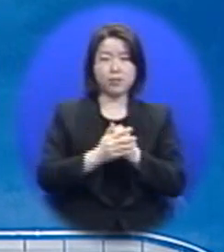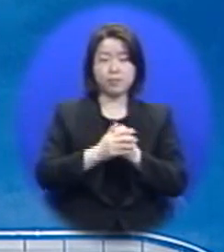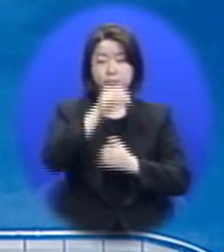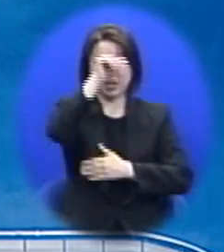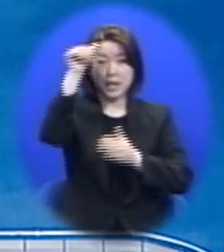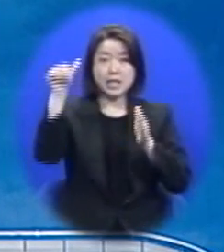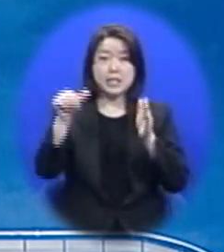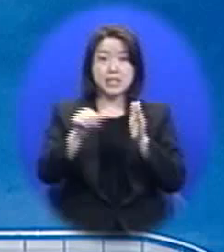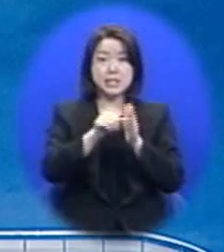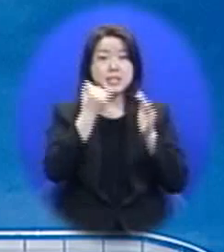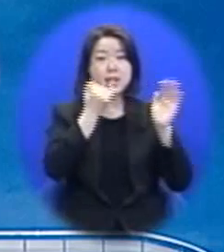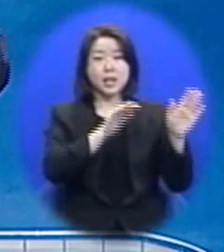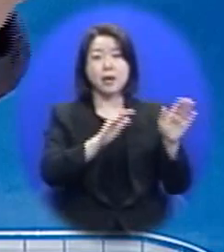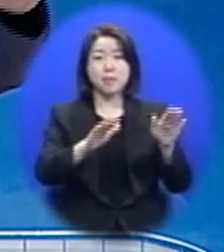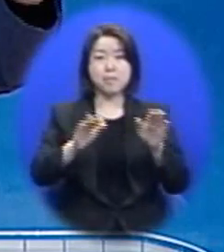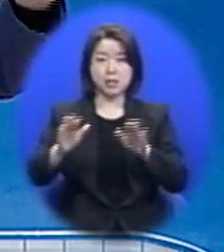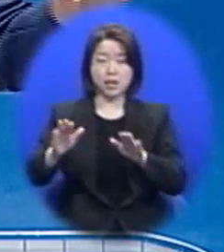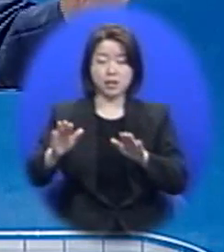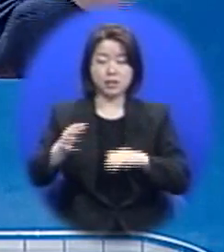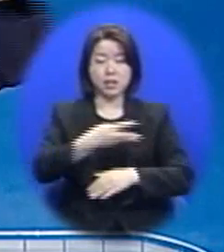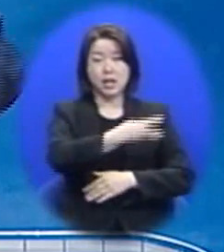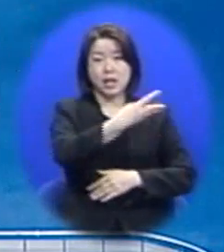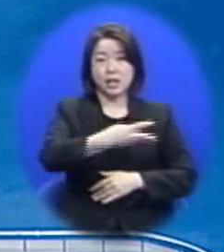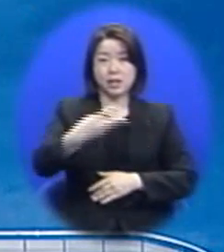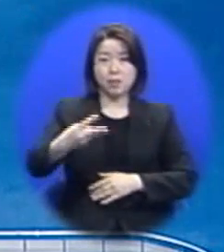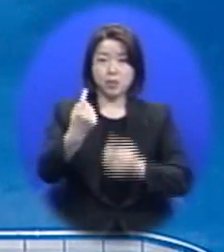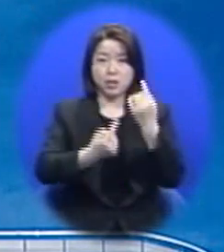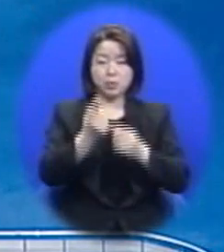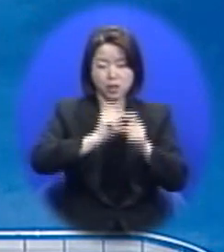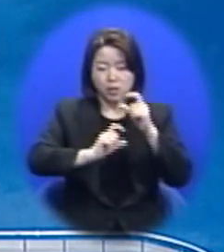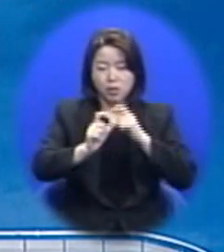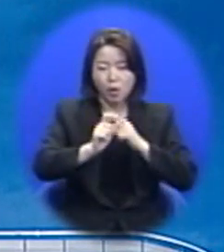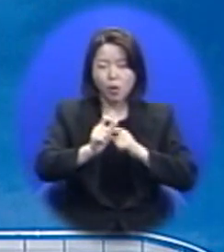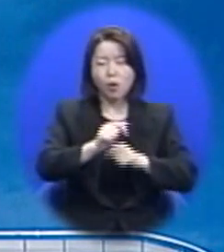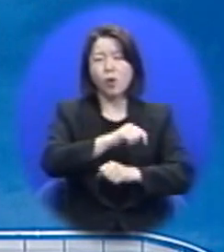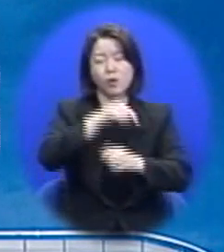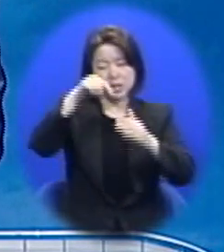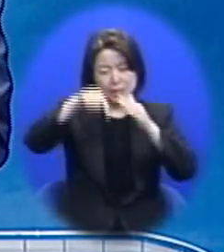인생의 바다는 태평양보다 훨씬 크고 깊습니다.